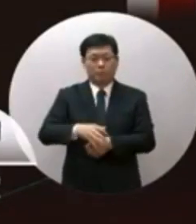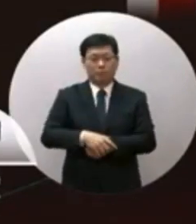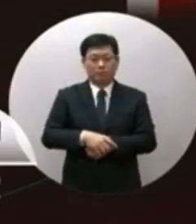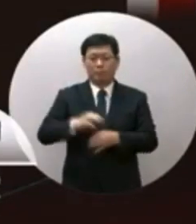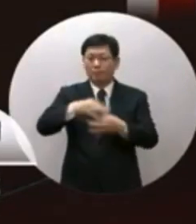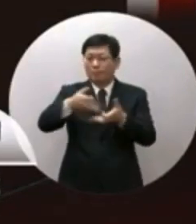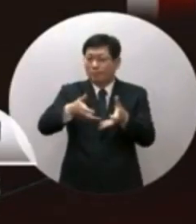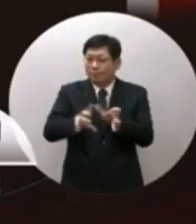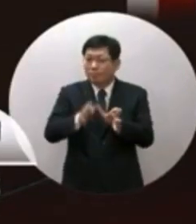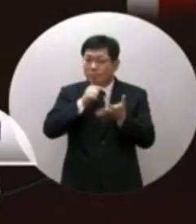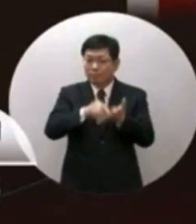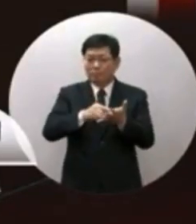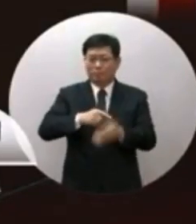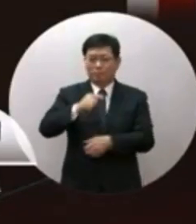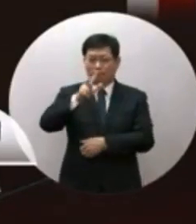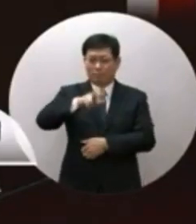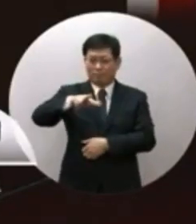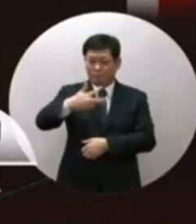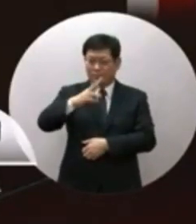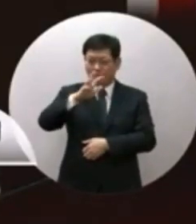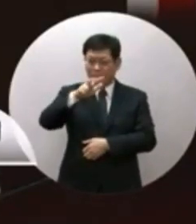经济部编列